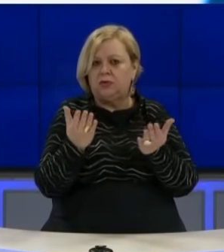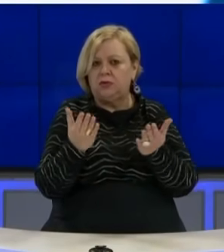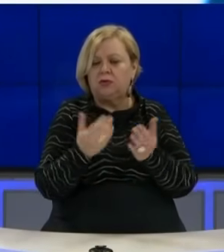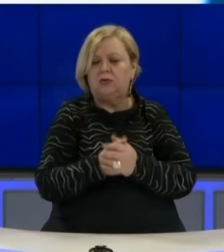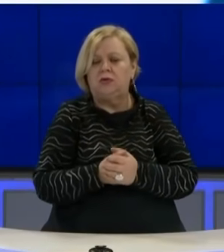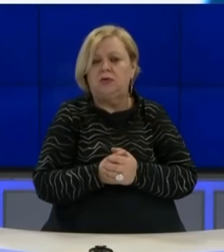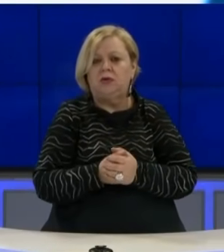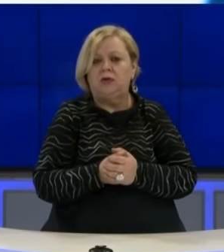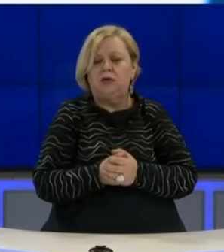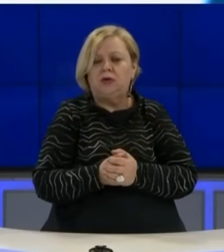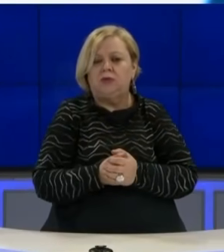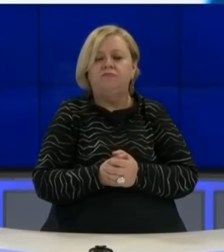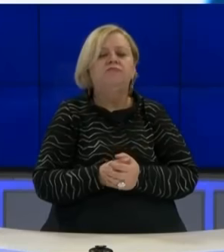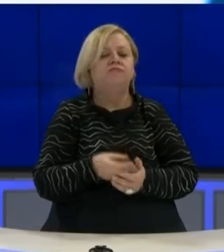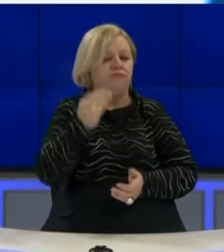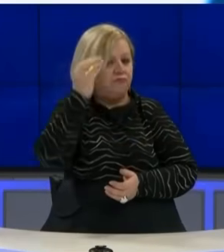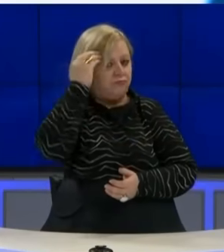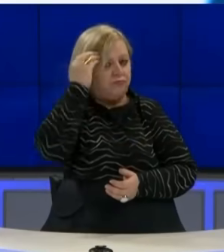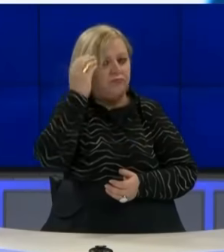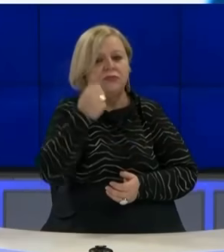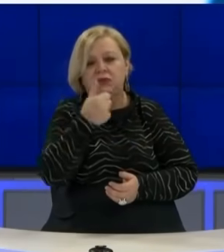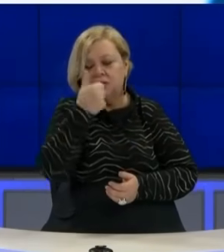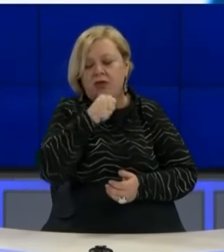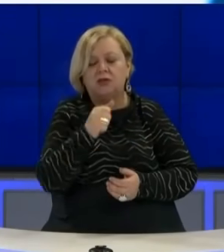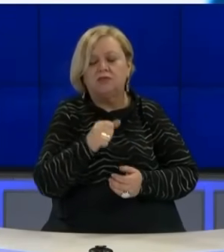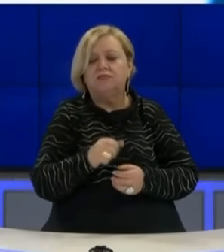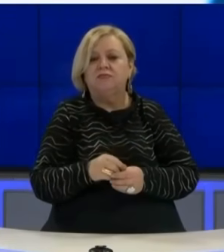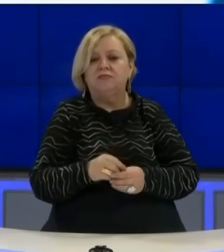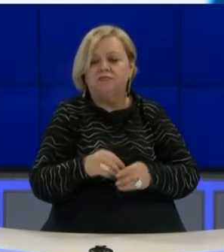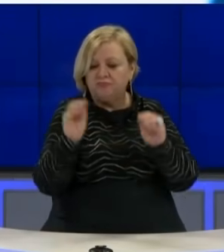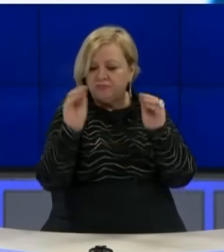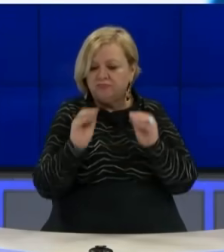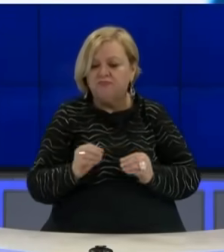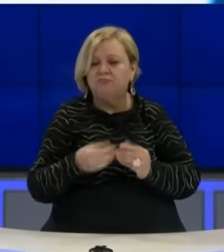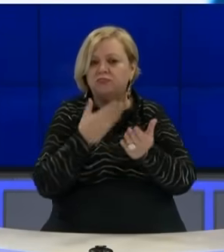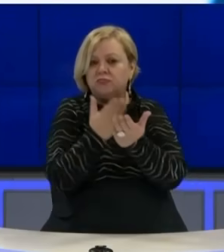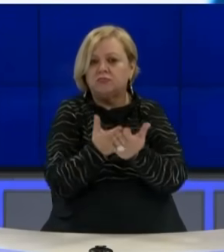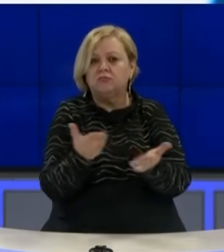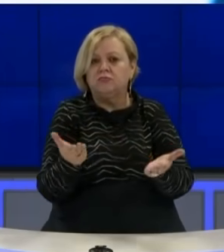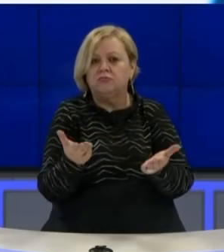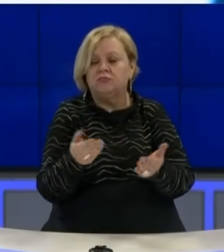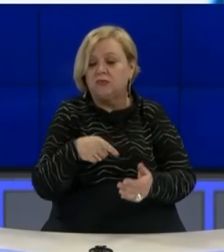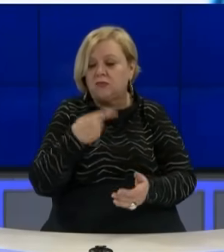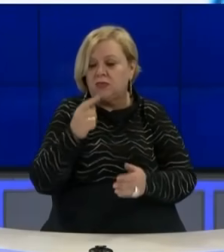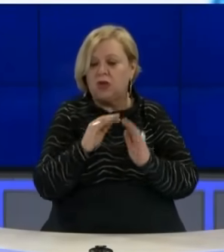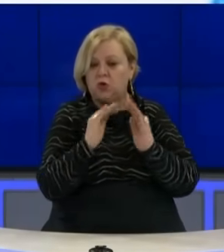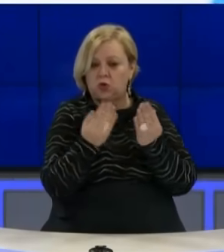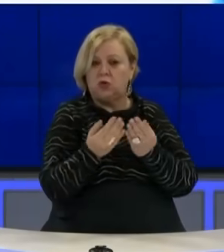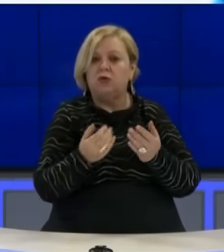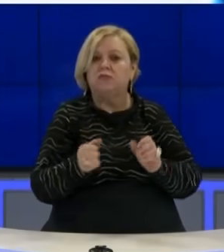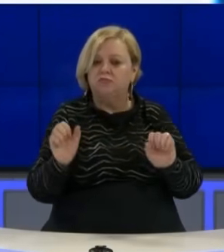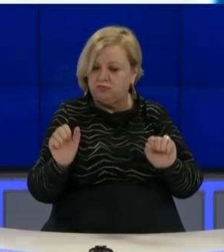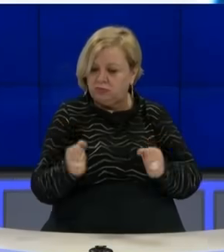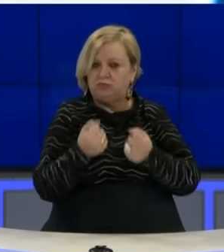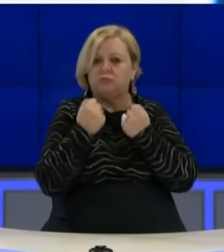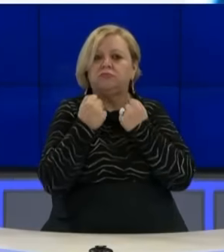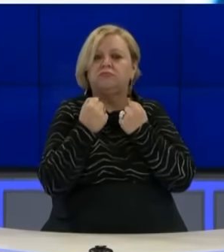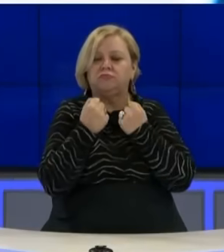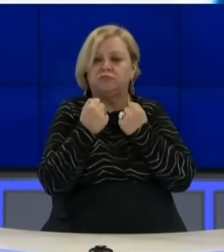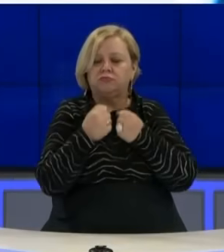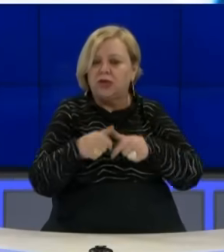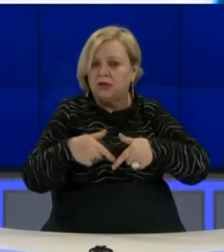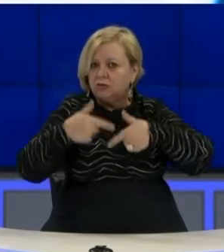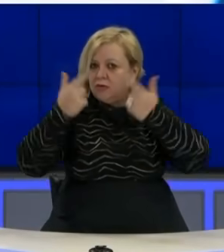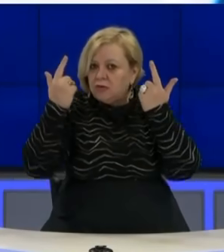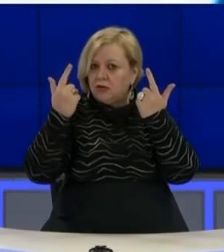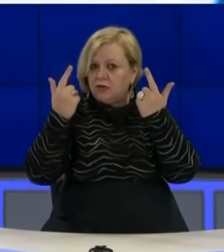pra kujtojmë edhe njëherë çfarë kanë shkruar si përfundim të këtij rekomandimi. Aty thuhet se zyra ka hasur në vështirësi për të pasur një qëndrim të qartë në